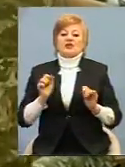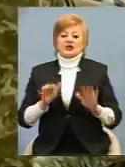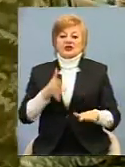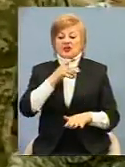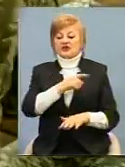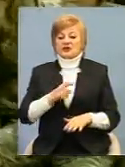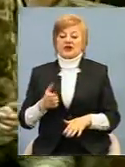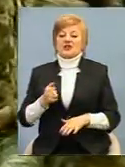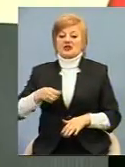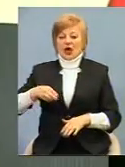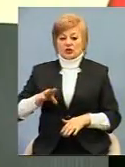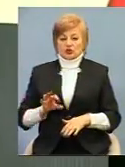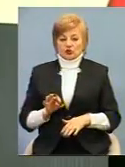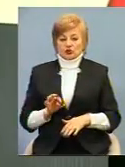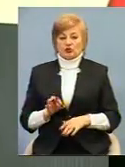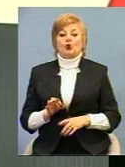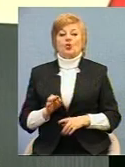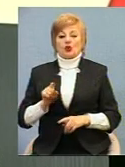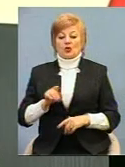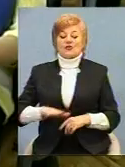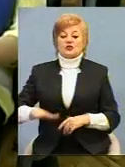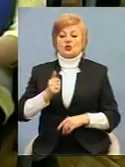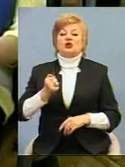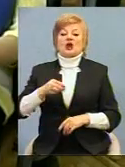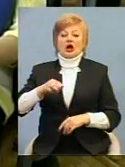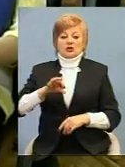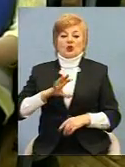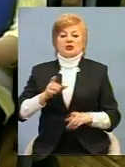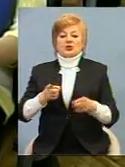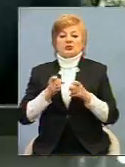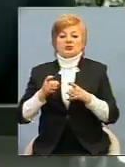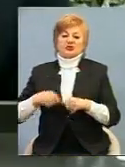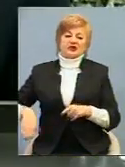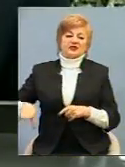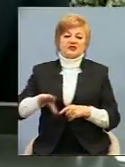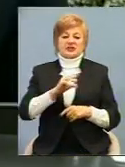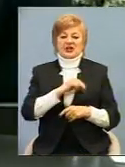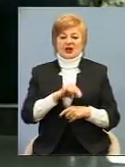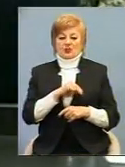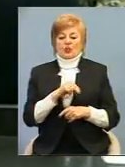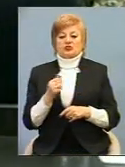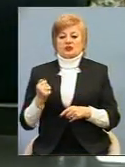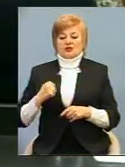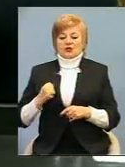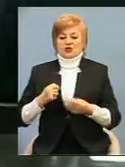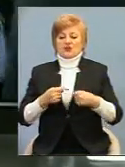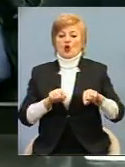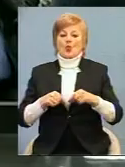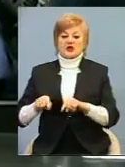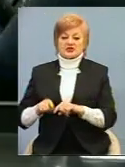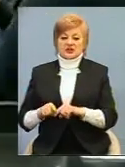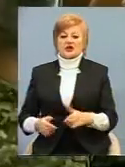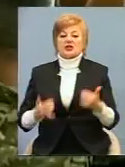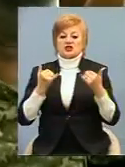проведення антитерористичної операції безпосередньо в зоні АТО були задіяні і майже всі співробітники військових комісаріатів області. Нині їх